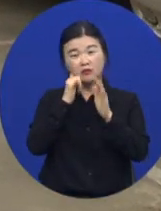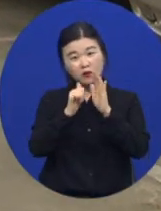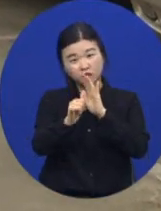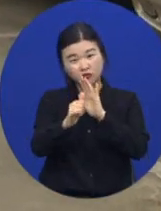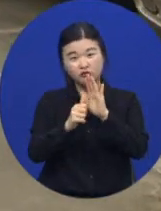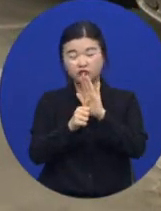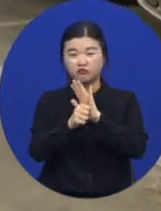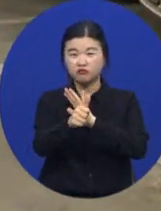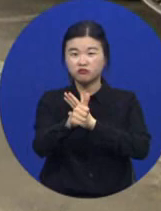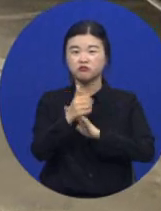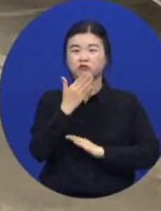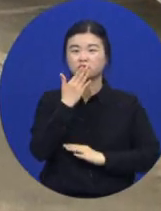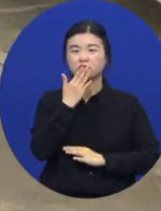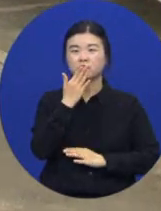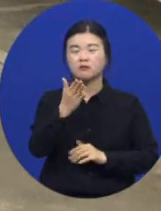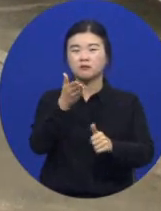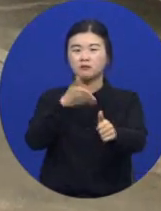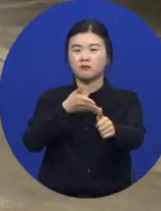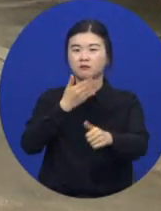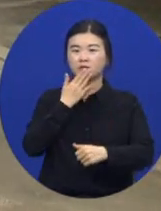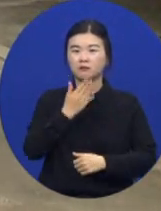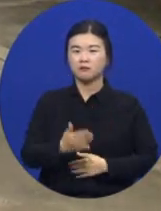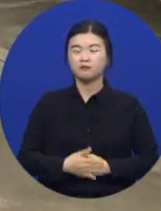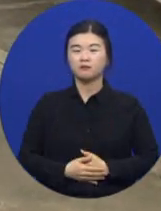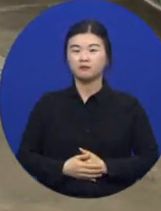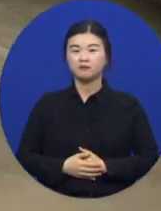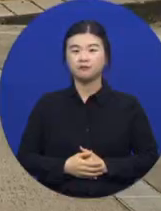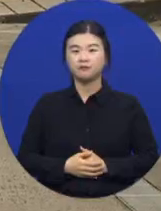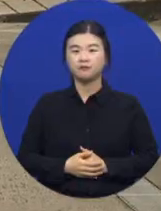방문하거나 전화로 요청하면 됩니다.